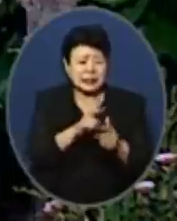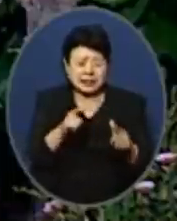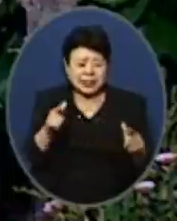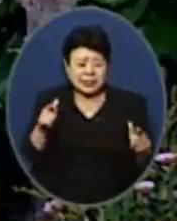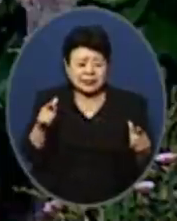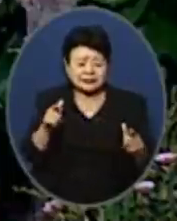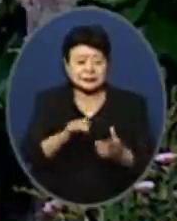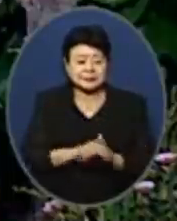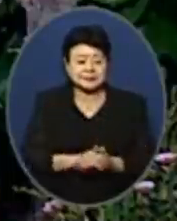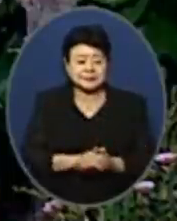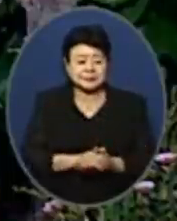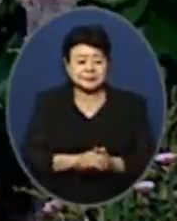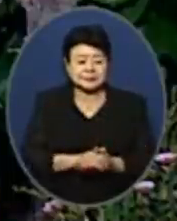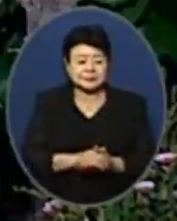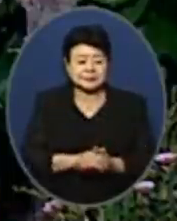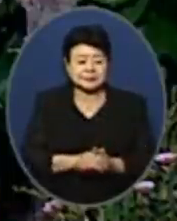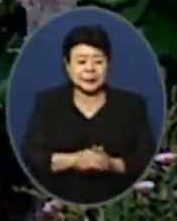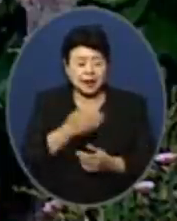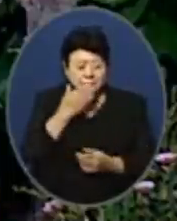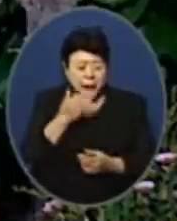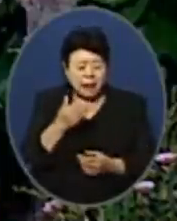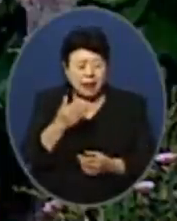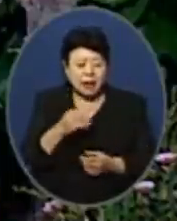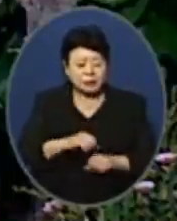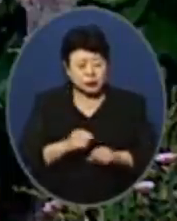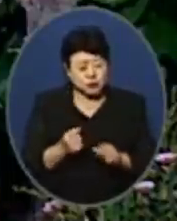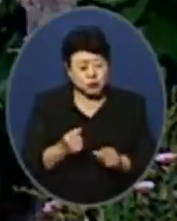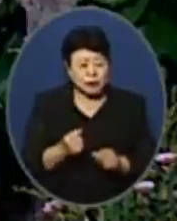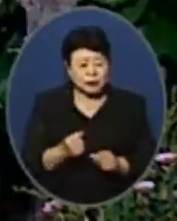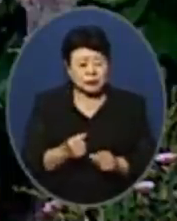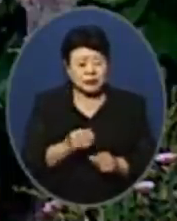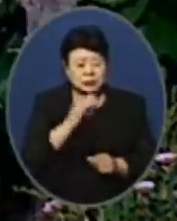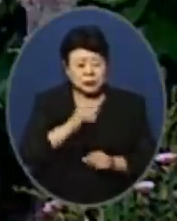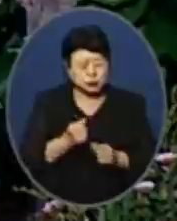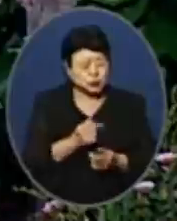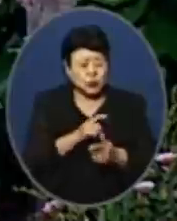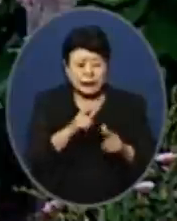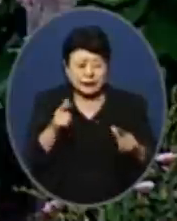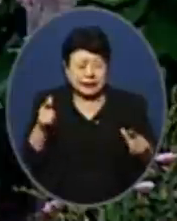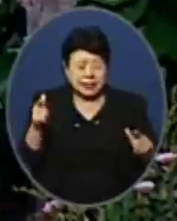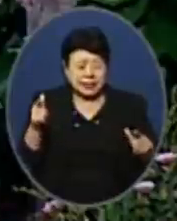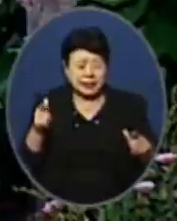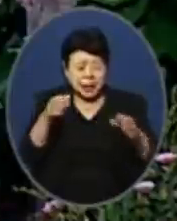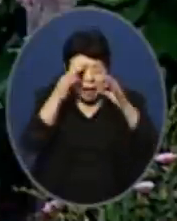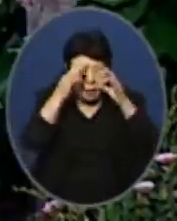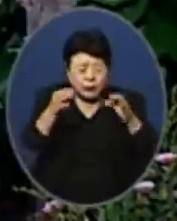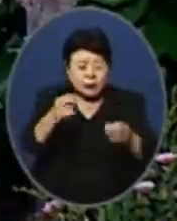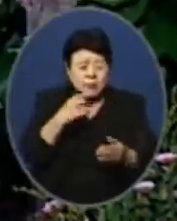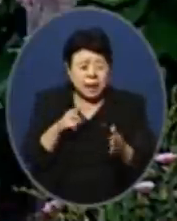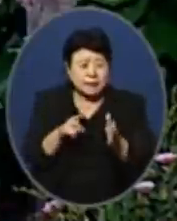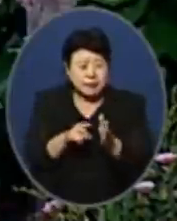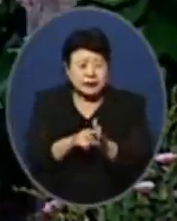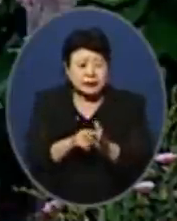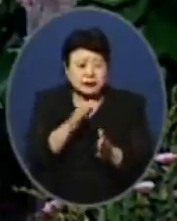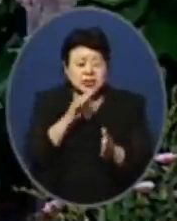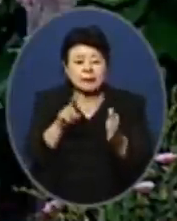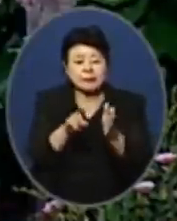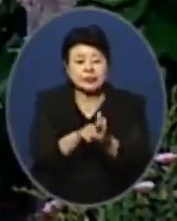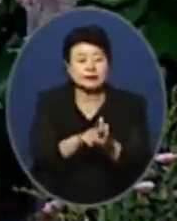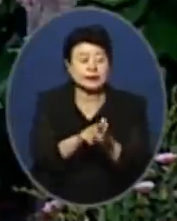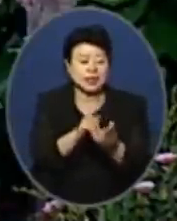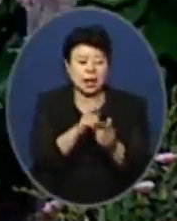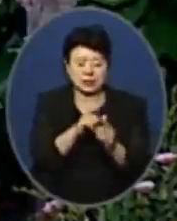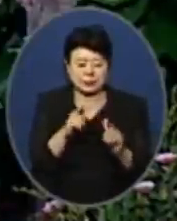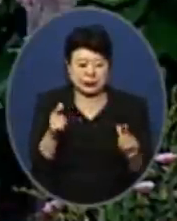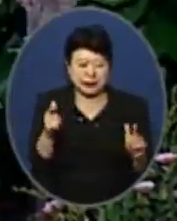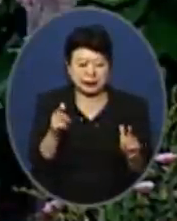사랑이 아니라고 했습니다. 할 만한 것만 순종하는 것은 참 순종이 아닙니다. 보이는 것만 믿는 것은 참